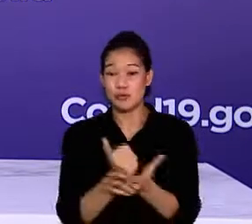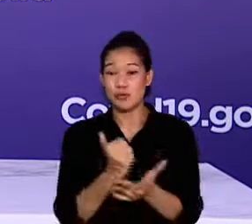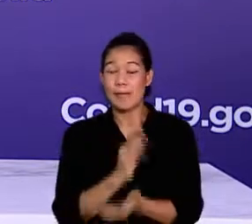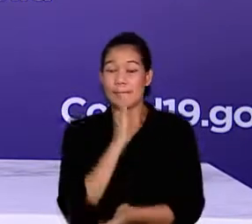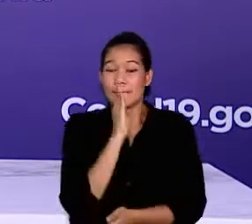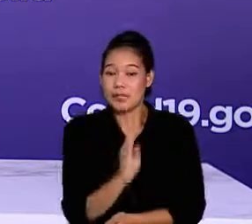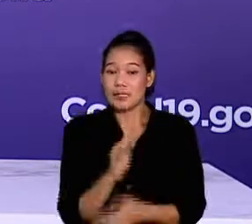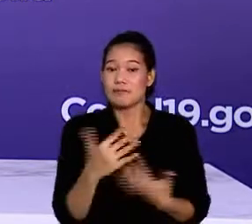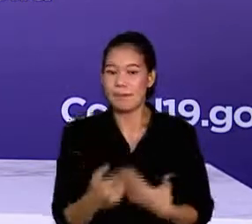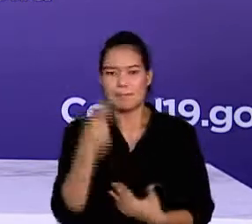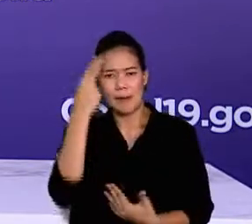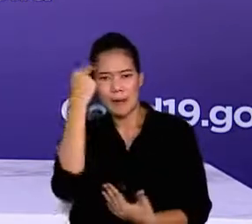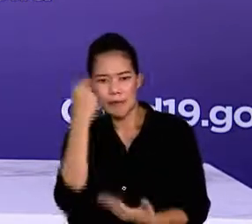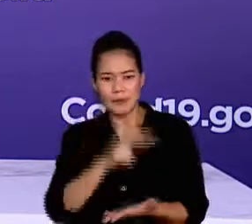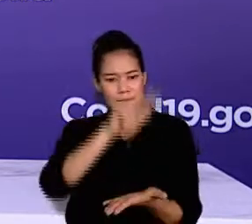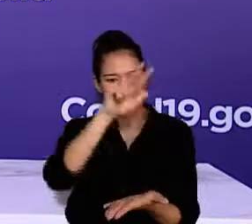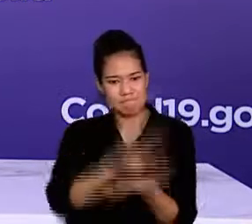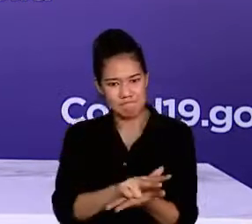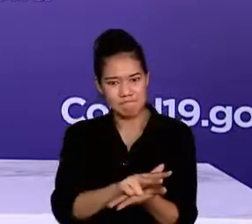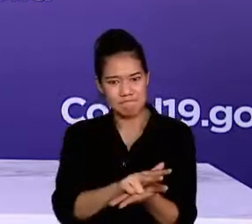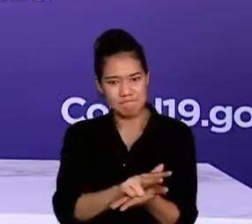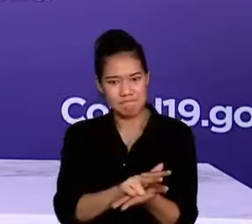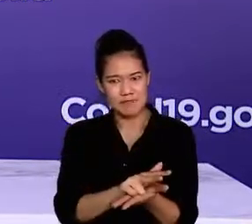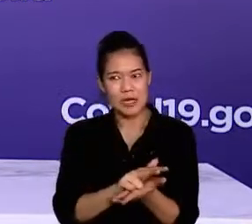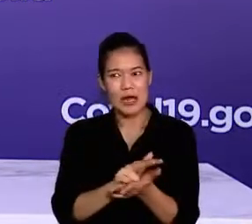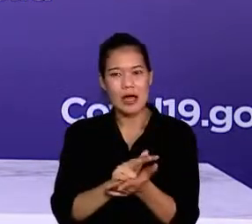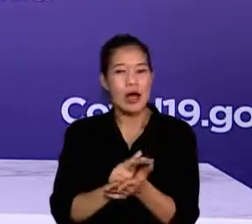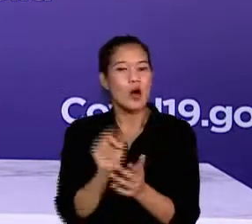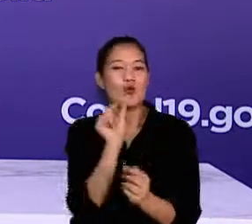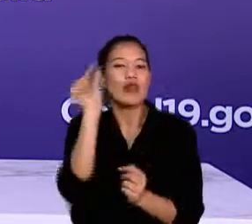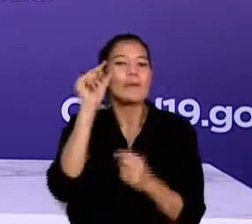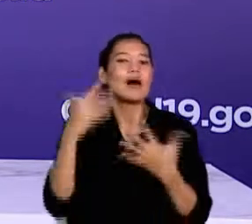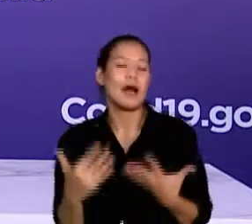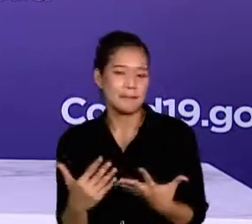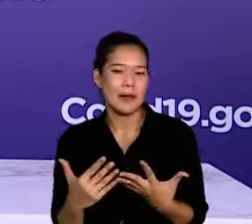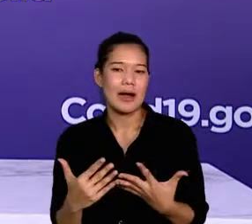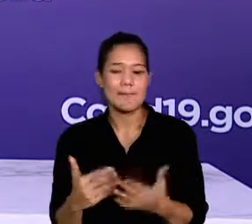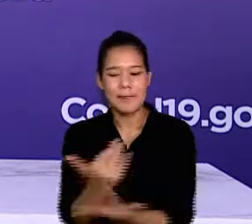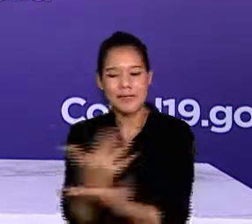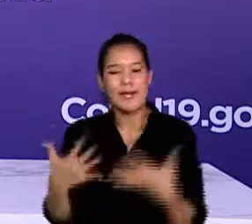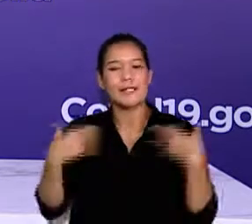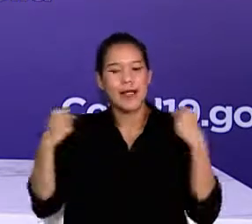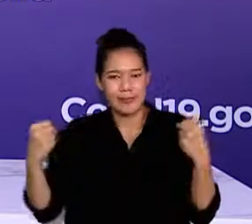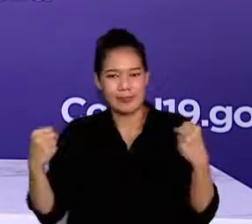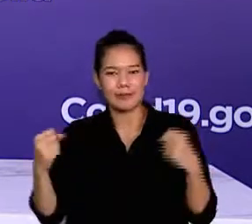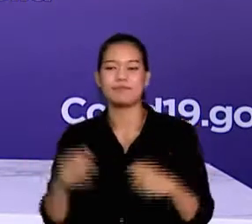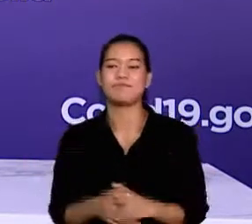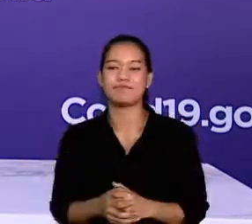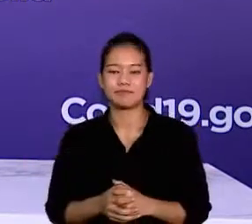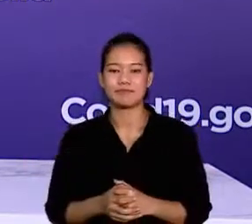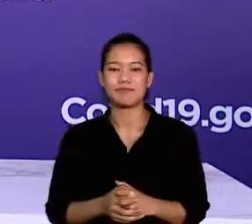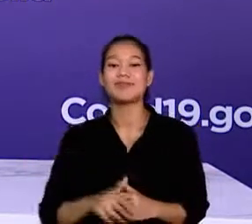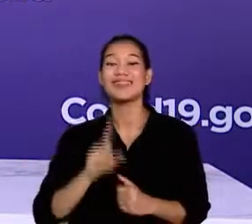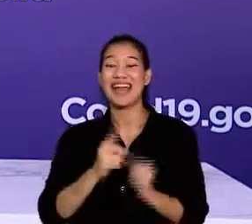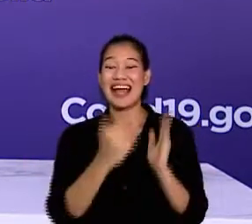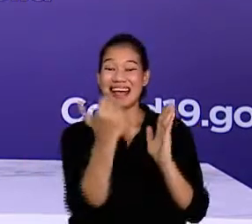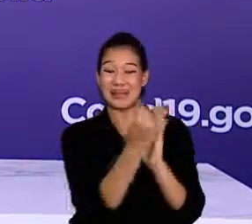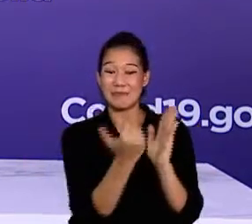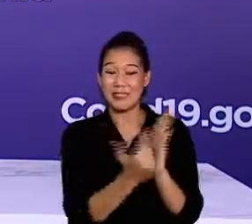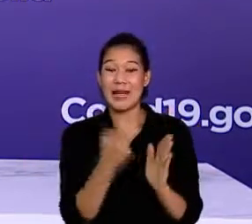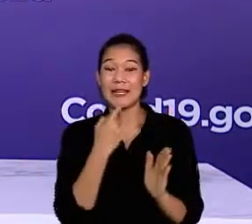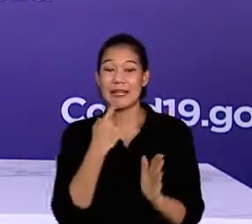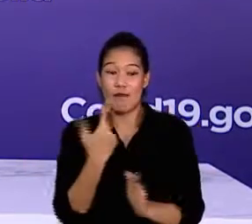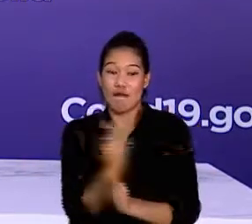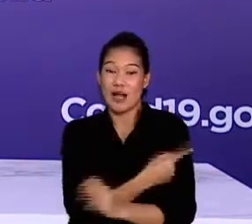pemerintah mengambil kebijakan dengan memprioritaskan keselamatan dan kesehatan masyarakat Adapun kebijakan